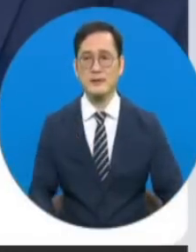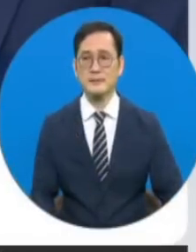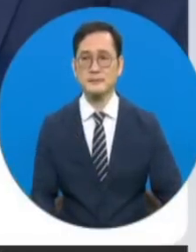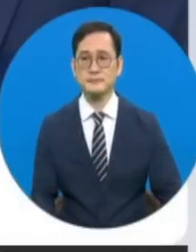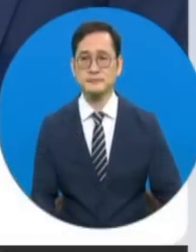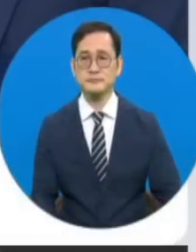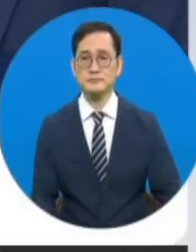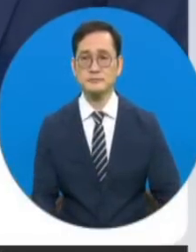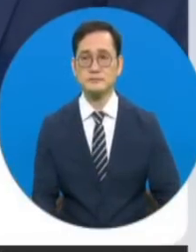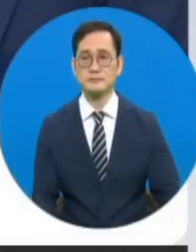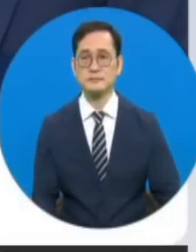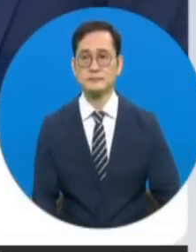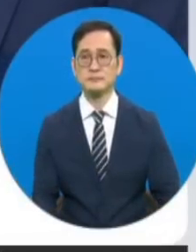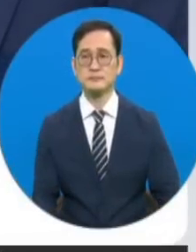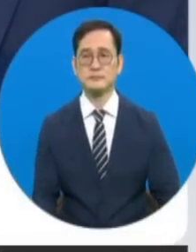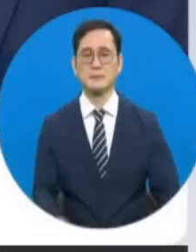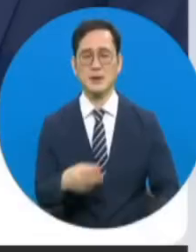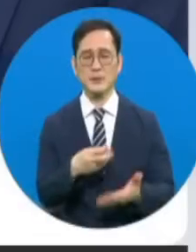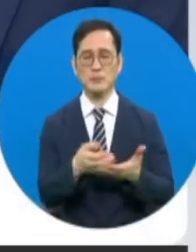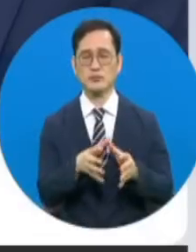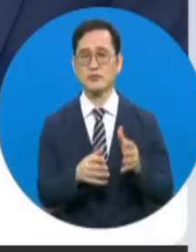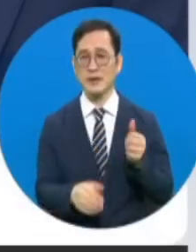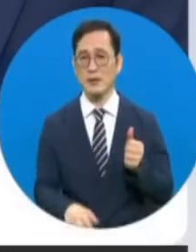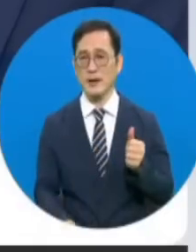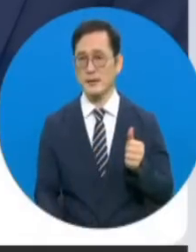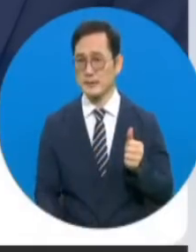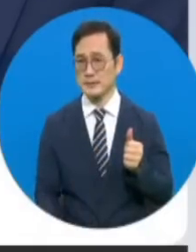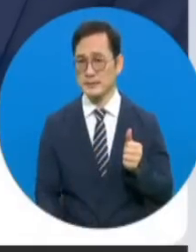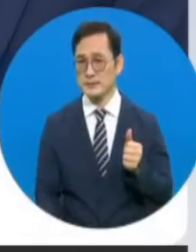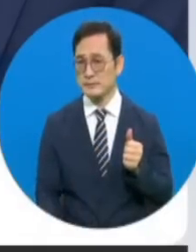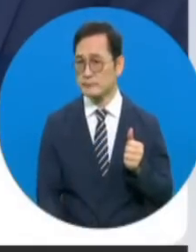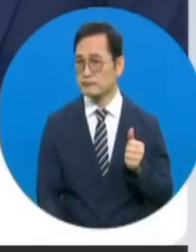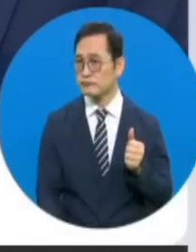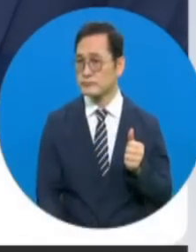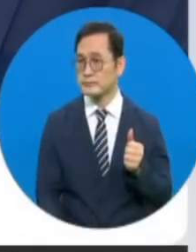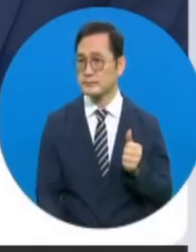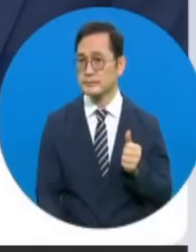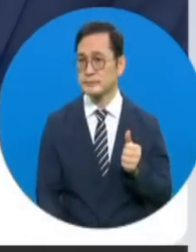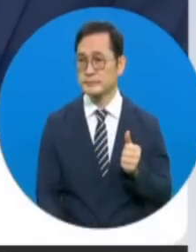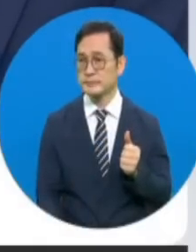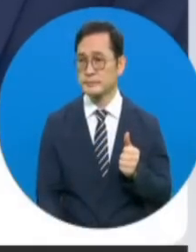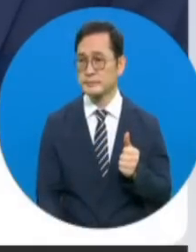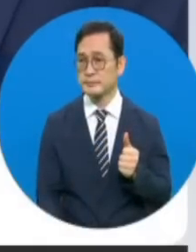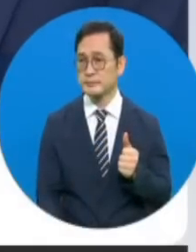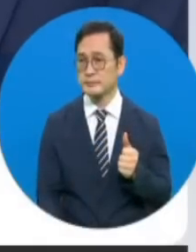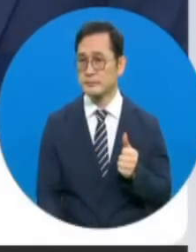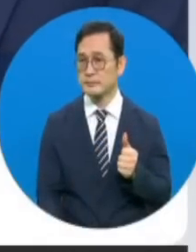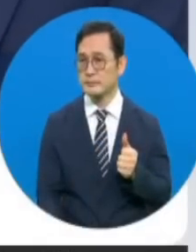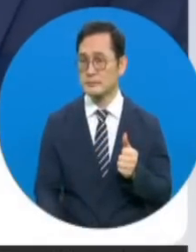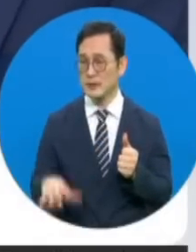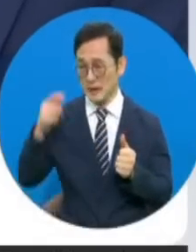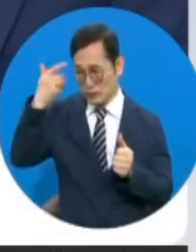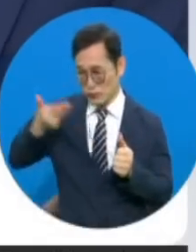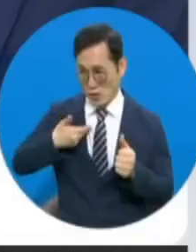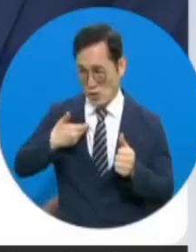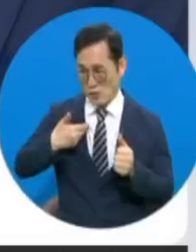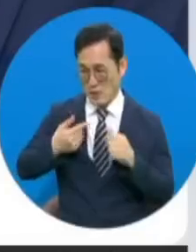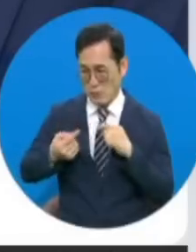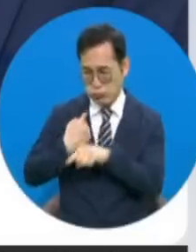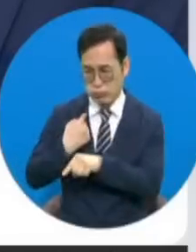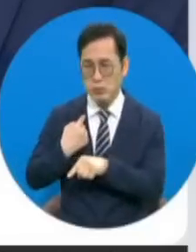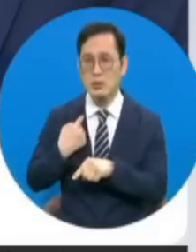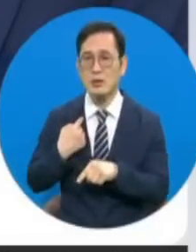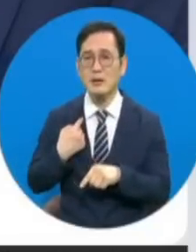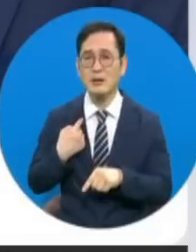사실 한동훈 장관이 AB a냐 b냐 물어봤을 때 c라고 대답하는 경우가 굉장히 많았습니다